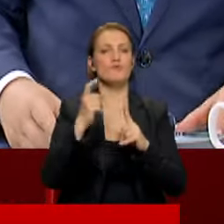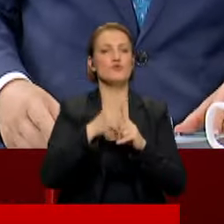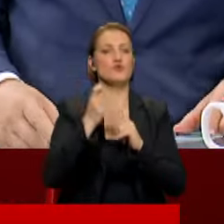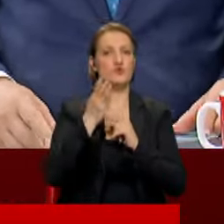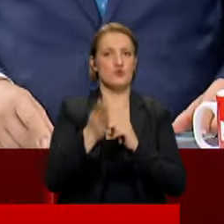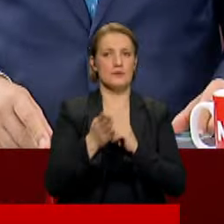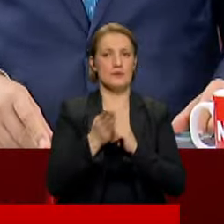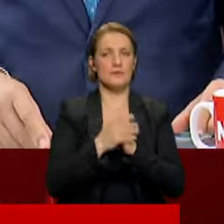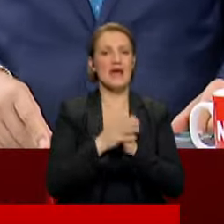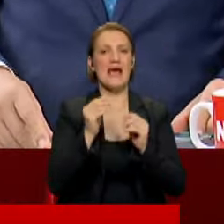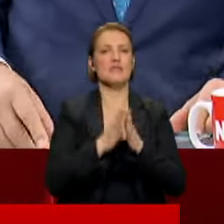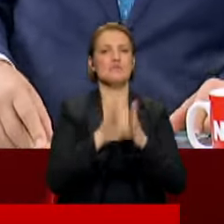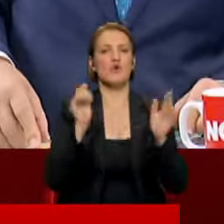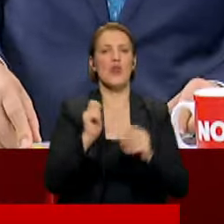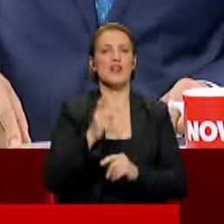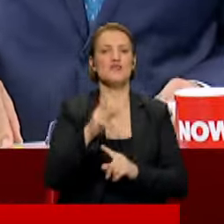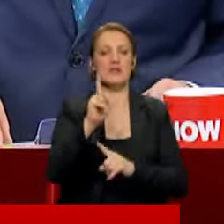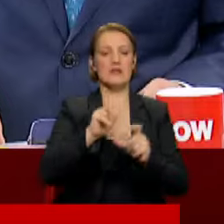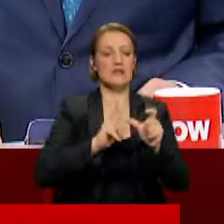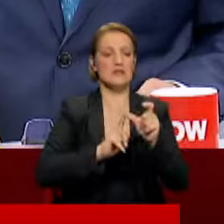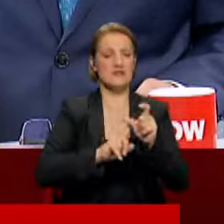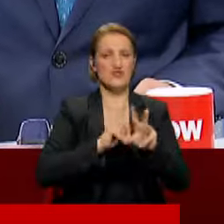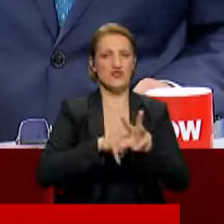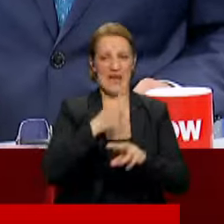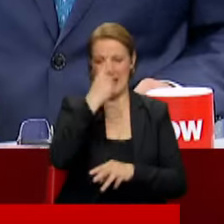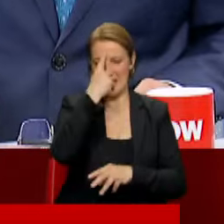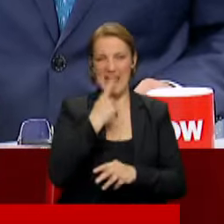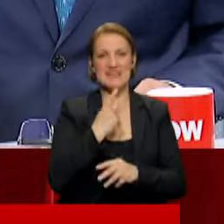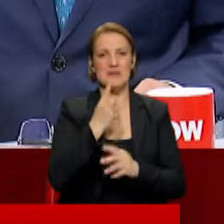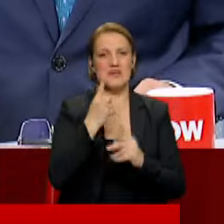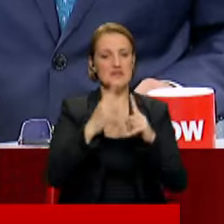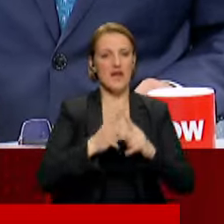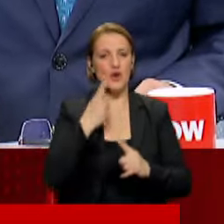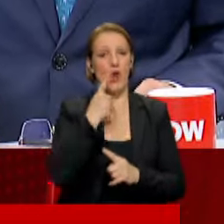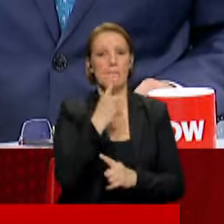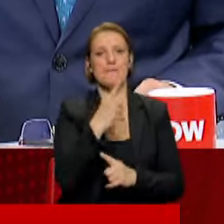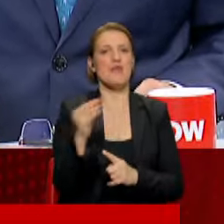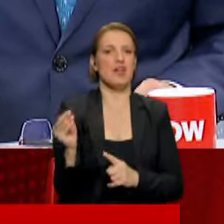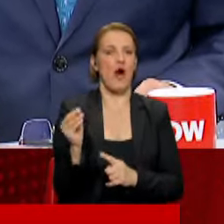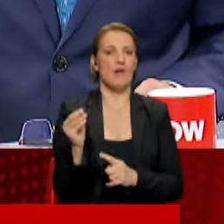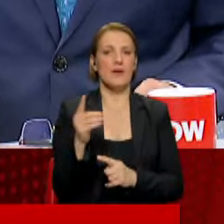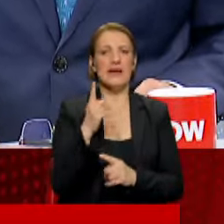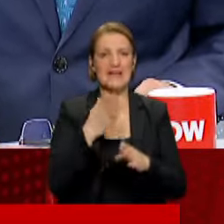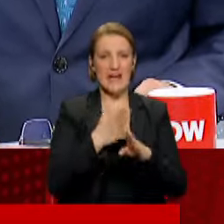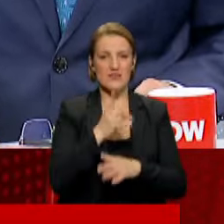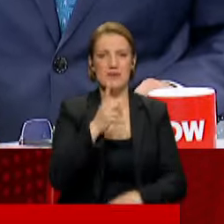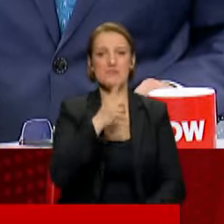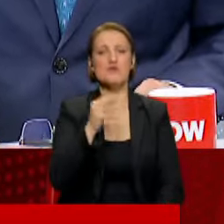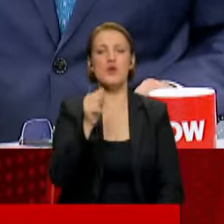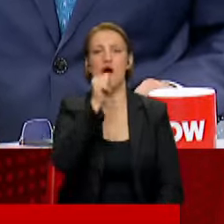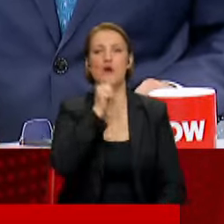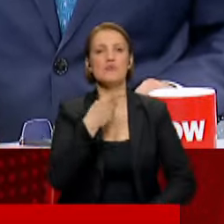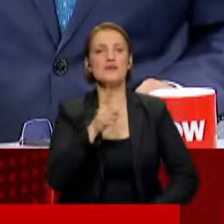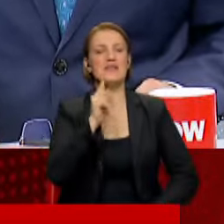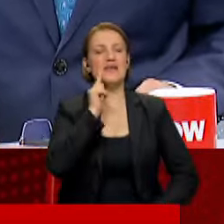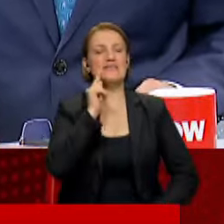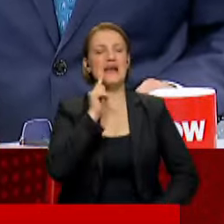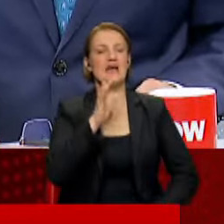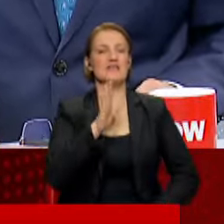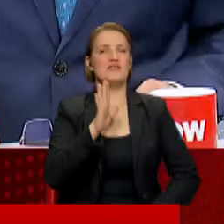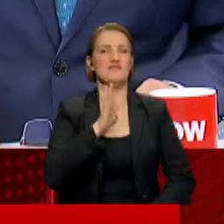Eee en büyük ilçesi Esenyurt resmi rakamlarda 1 milyona yakın ama Gerçekte 1.600 b000 insanın olduğunu